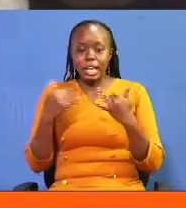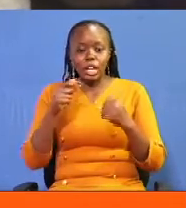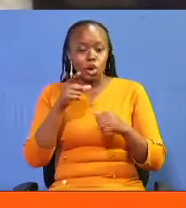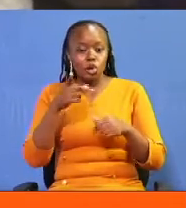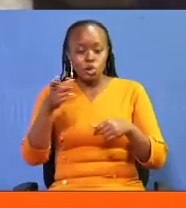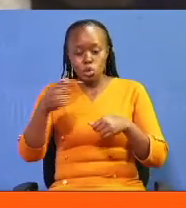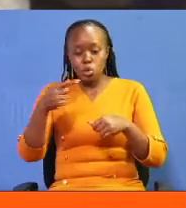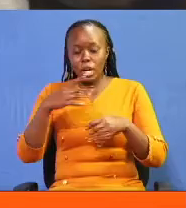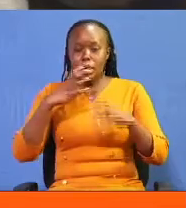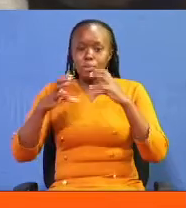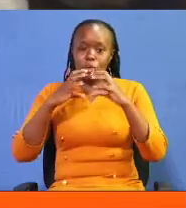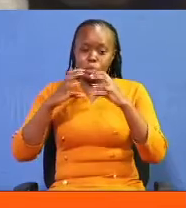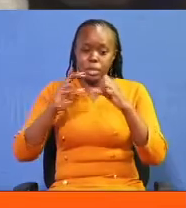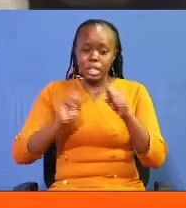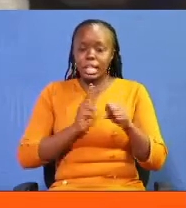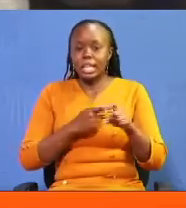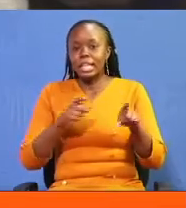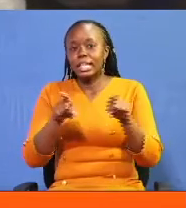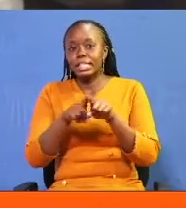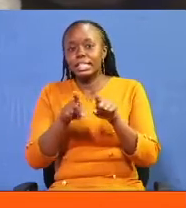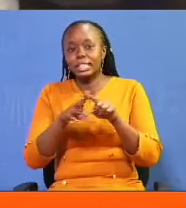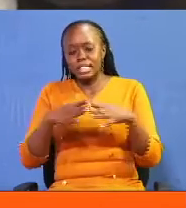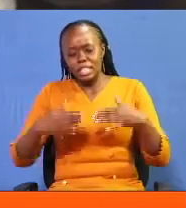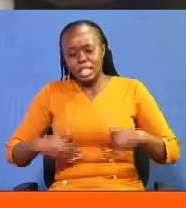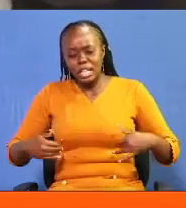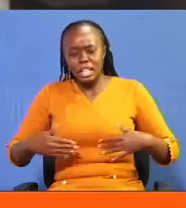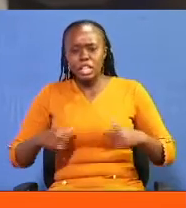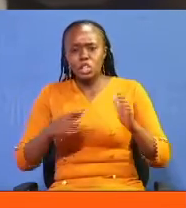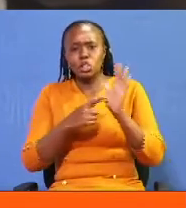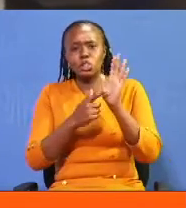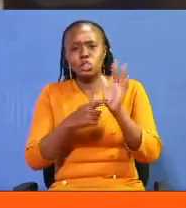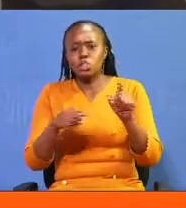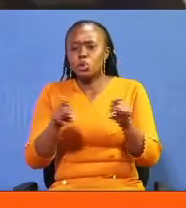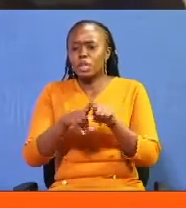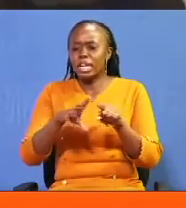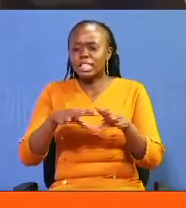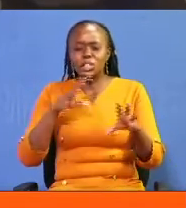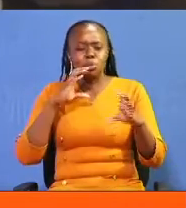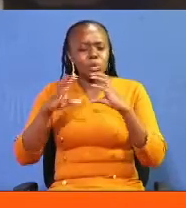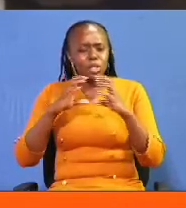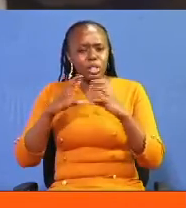Ungekuja, uongee na sisi kama vijana, utuelekeze, utuambie hivi na hivi na hivi niko na project. Hatu